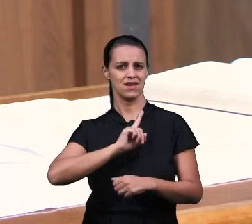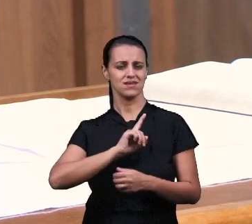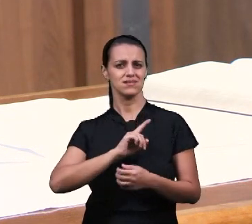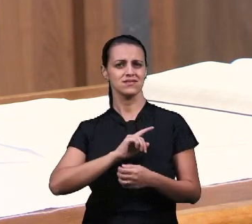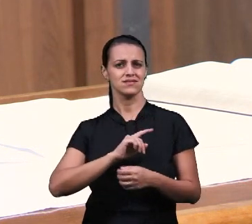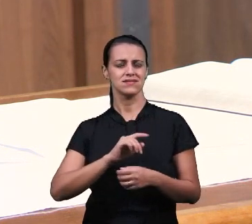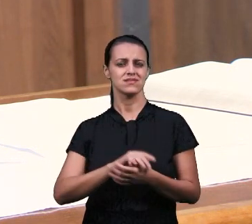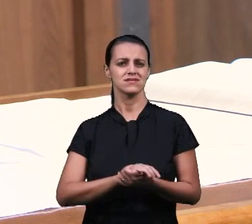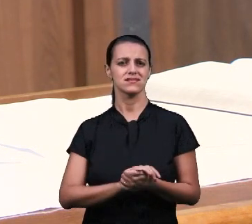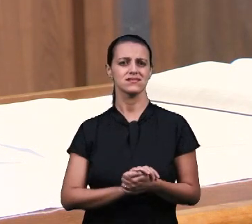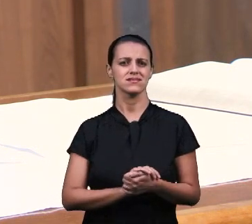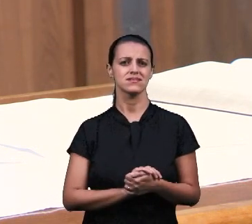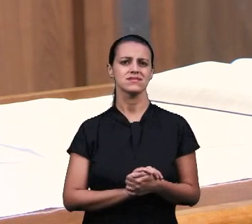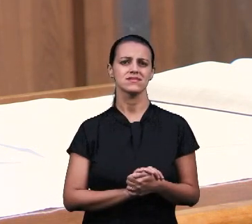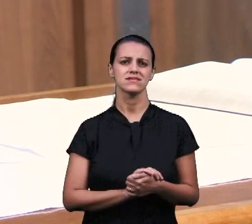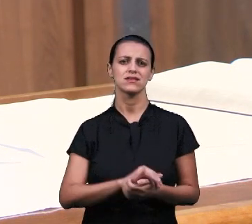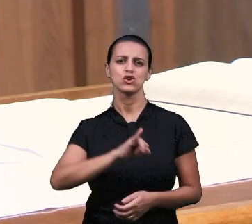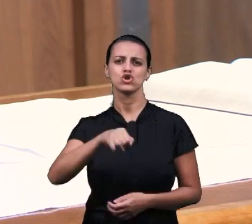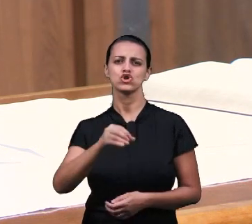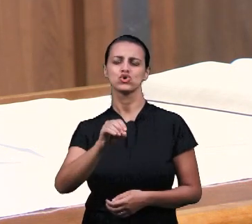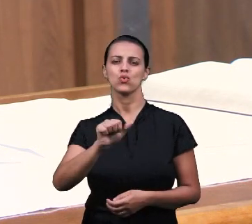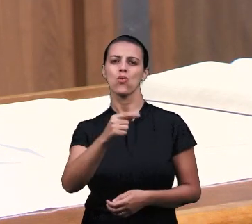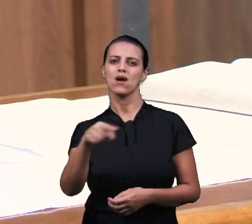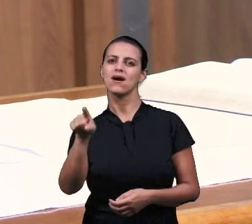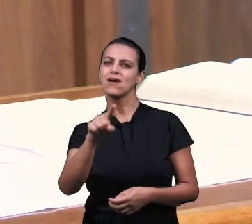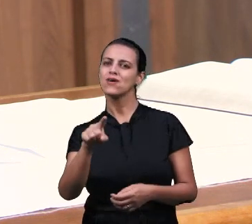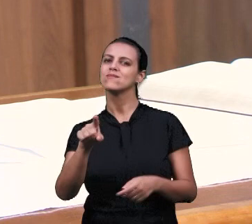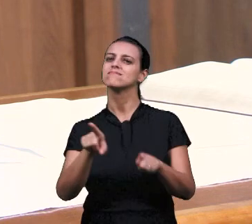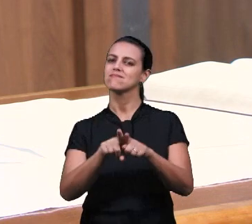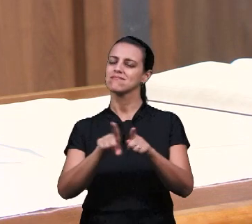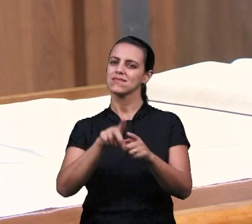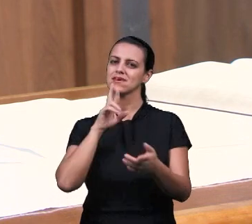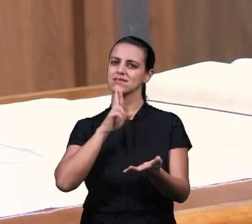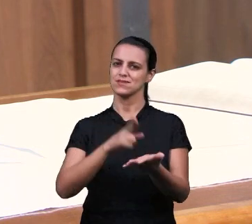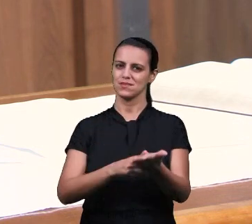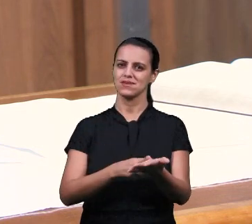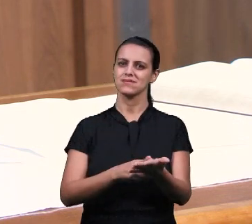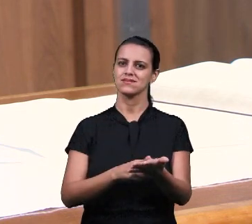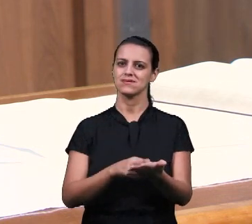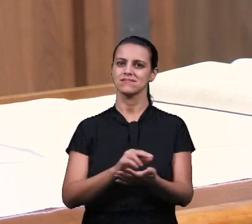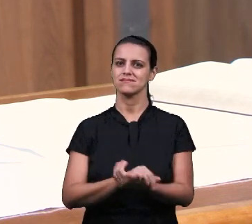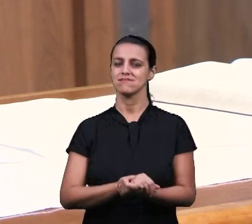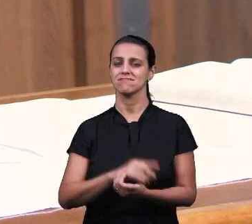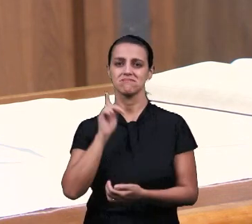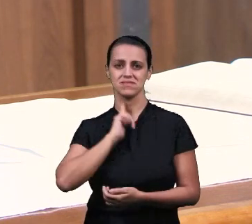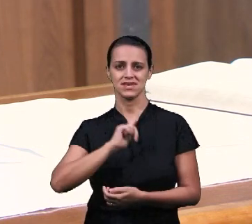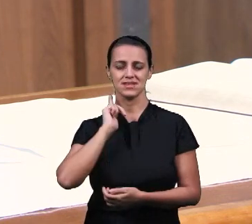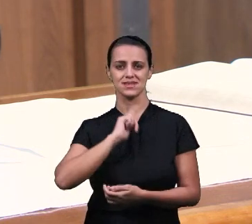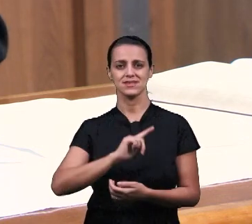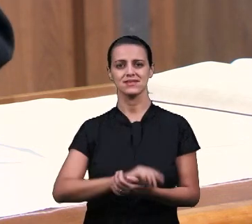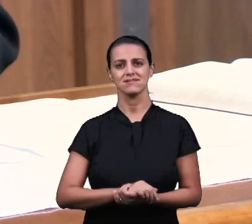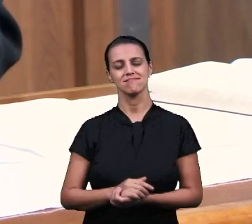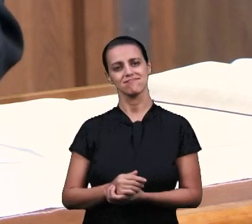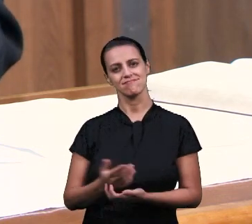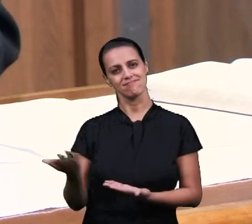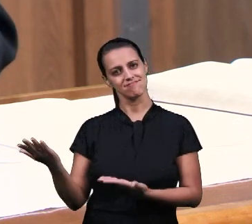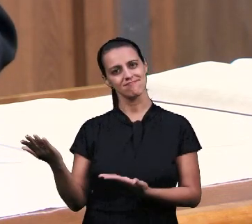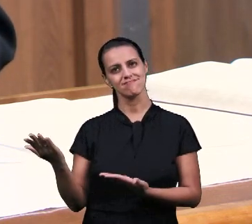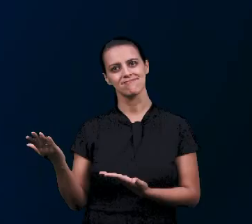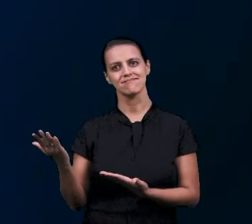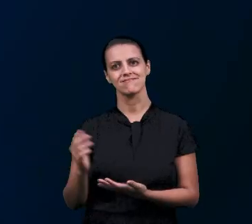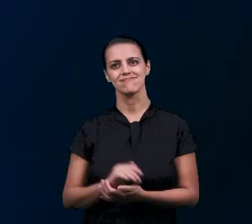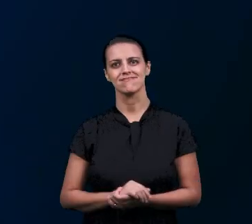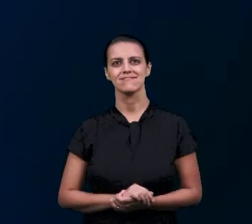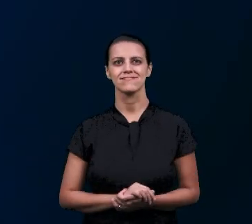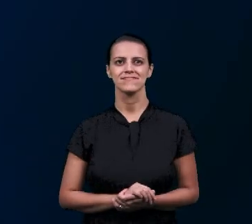où notre frère Jean-Auguste va apporter la deuxième réponse à notre question dans l'état de Minas Gerais. Nous allons les écouter.